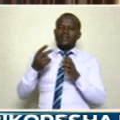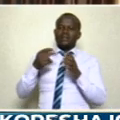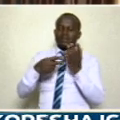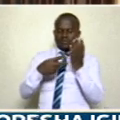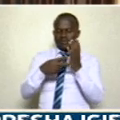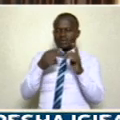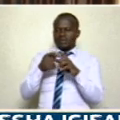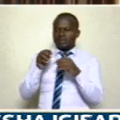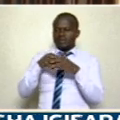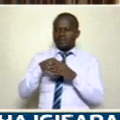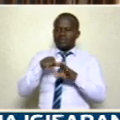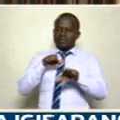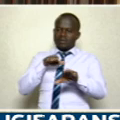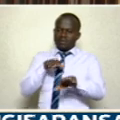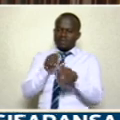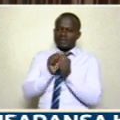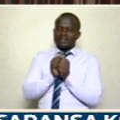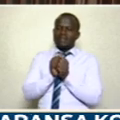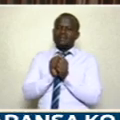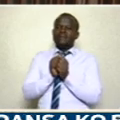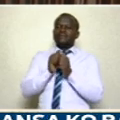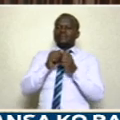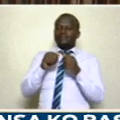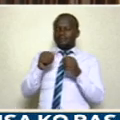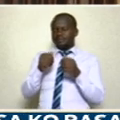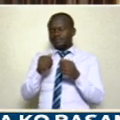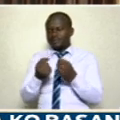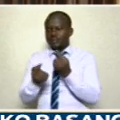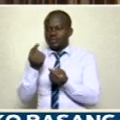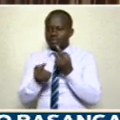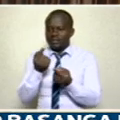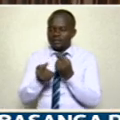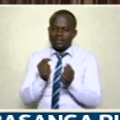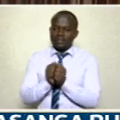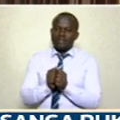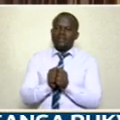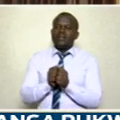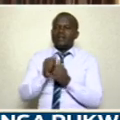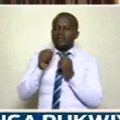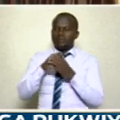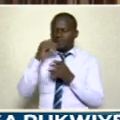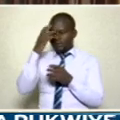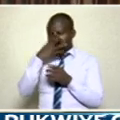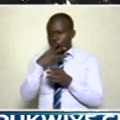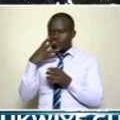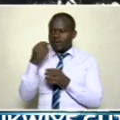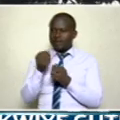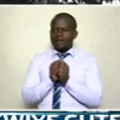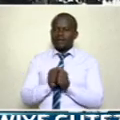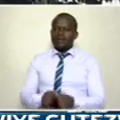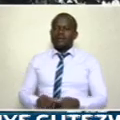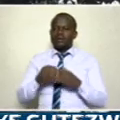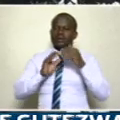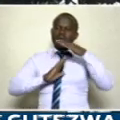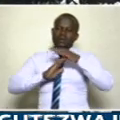imyuga itandukanye, harimo ubudozi, harimo ibyo guteka, harimo iby'ubwiza cyangwa se beauty.